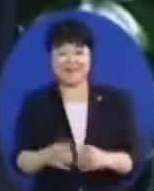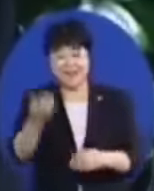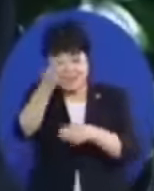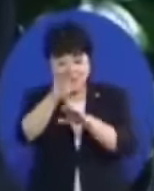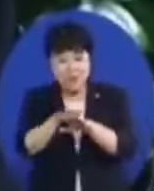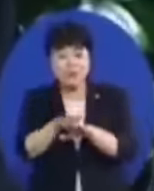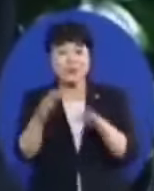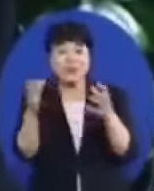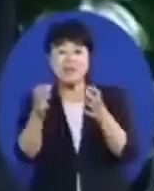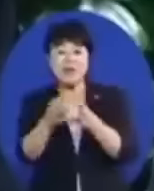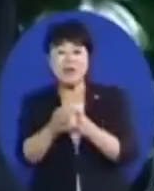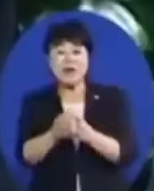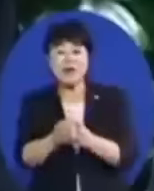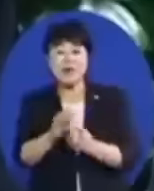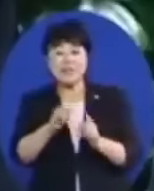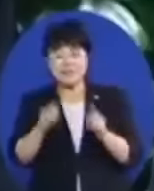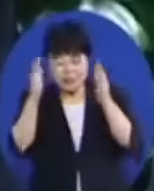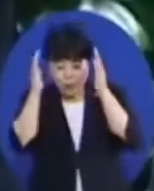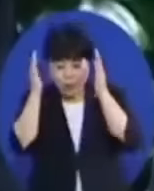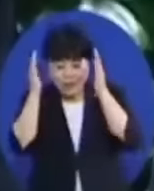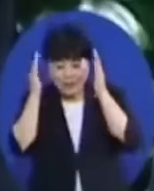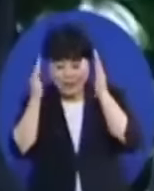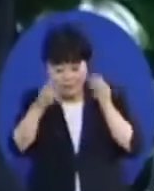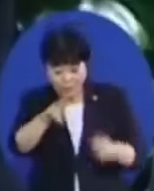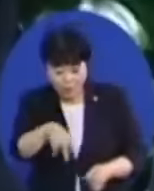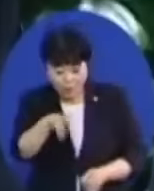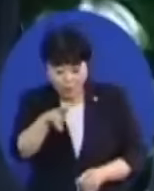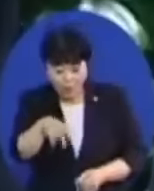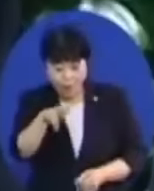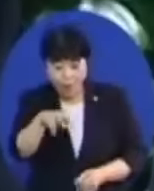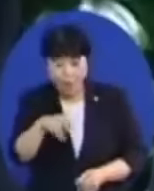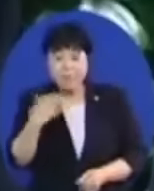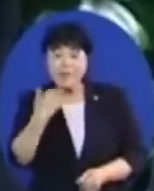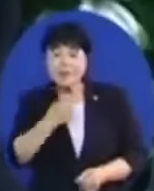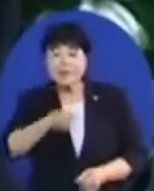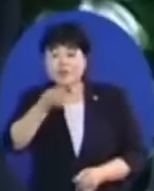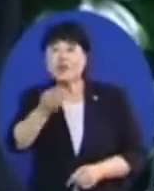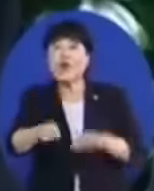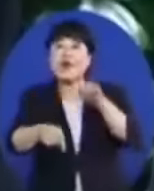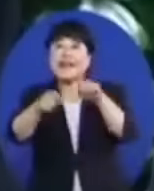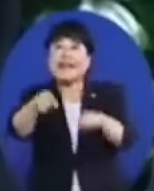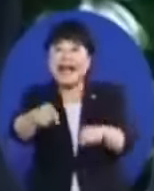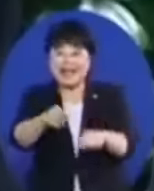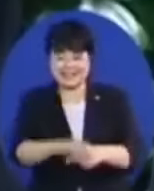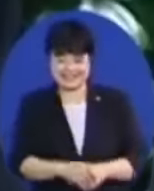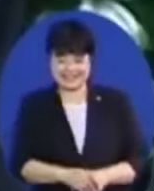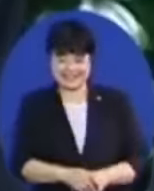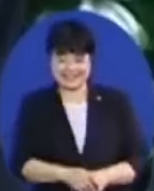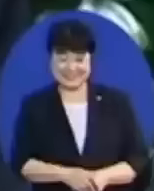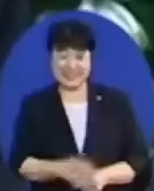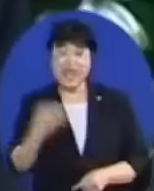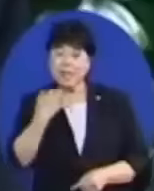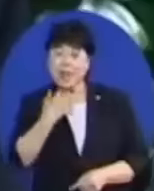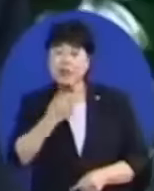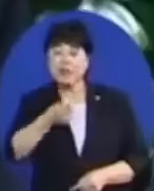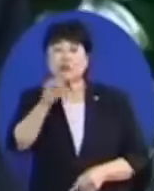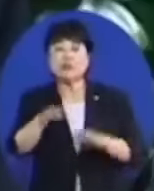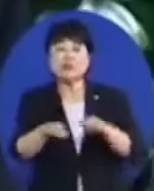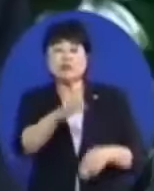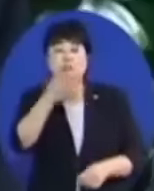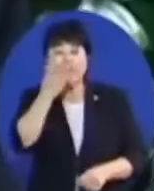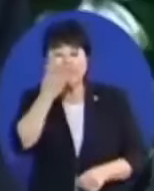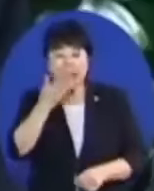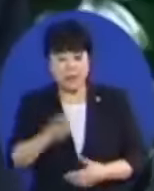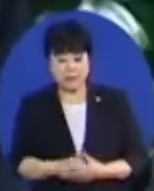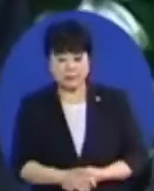성도들이 모여가지고서 성경 공부를 하다가 이 성경을 읽었어요. 베드로가 물으로 걸어갔다는. 그래서 베드로가 물으로 갔으면 우리도 그럴